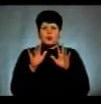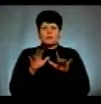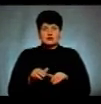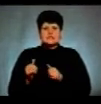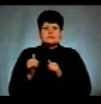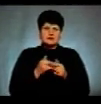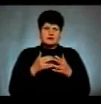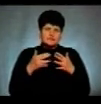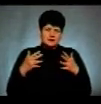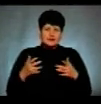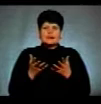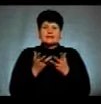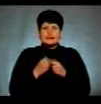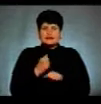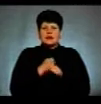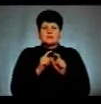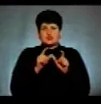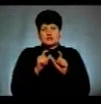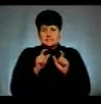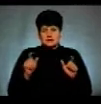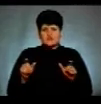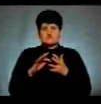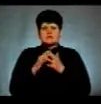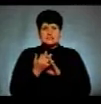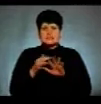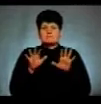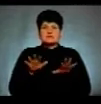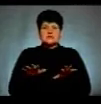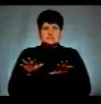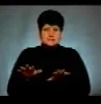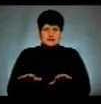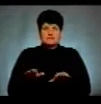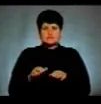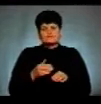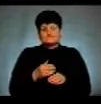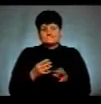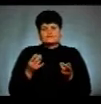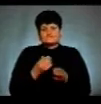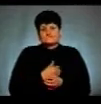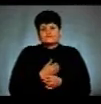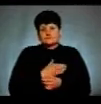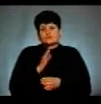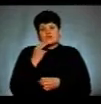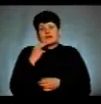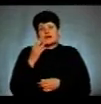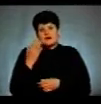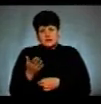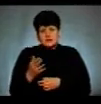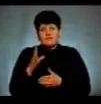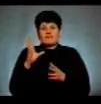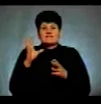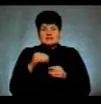забезпечення і так далі. Кількість аптечних закладів взагалі в сільській місцевості, скажімо так, бажає бути кращою. Взагалі